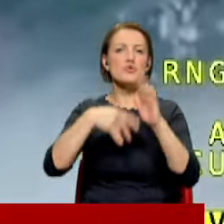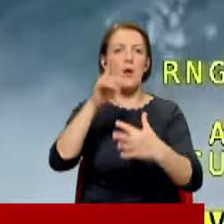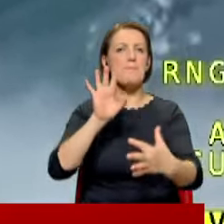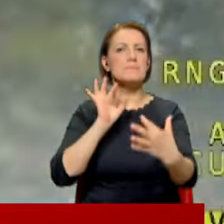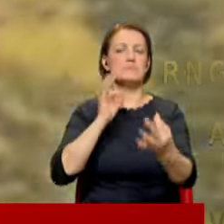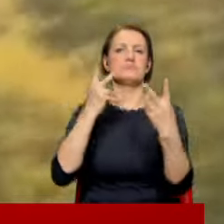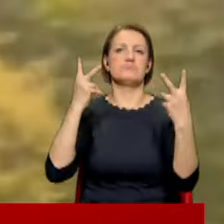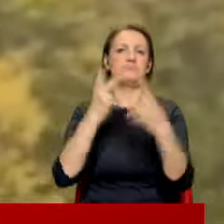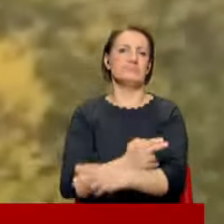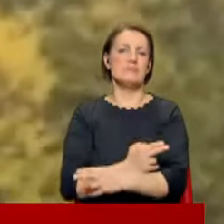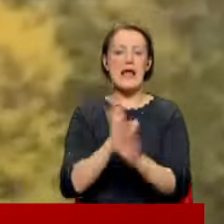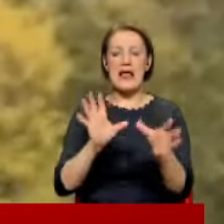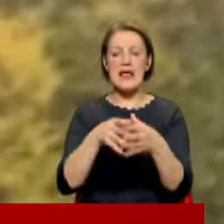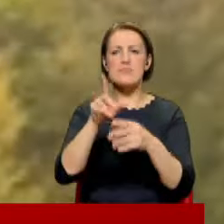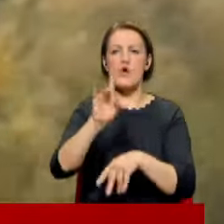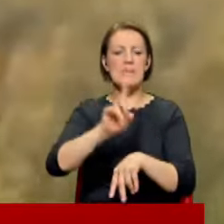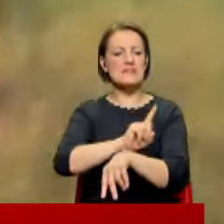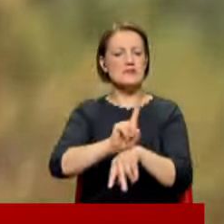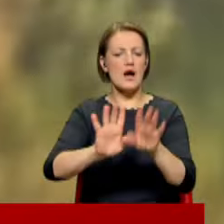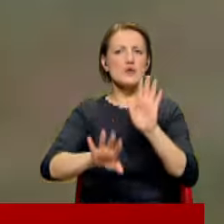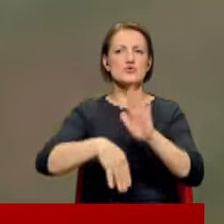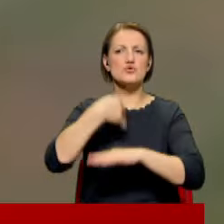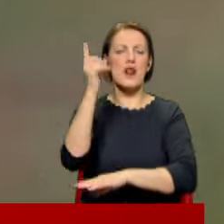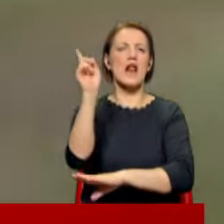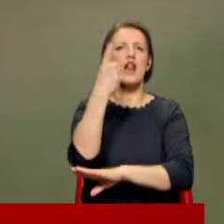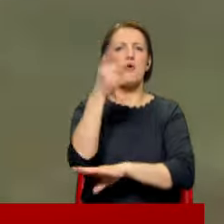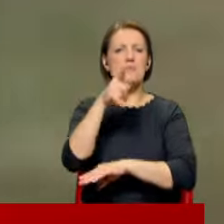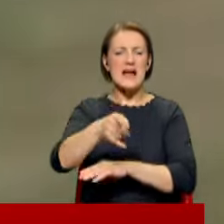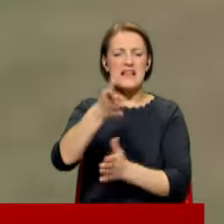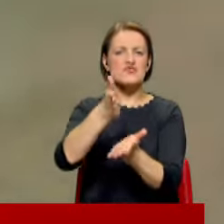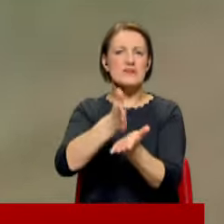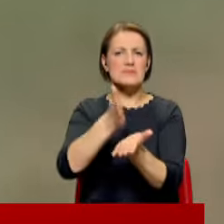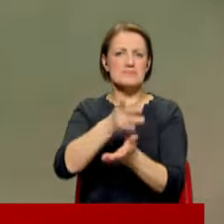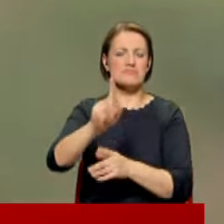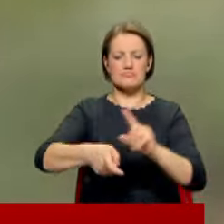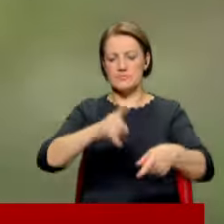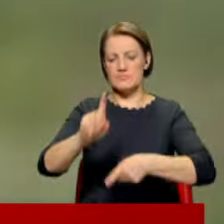bağlantı kesildi ve ekipler 15 saat sonra helikopterdekilerin cesetlerine ulaştı.